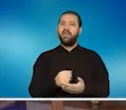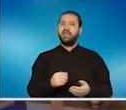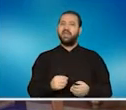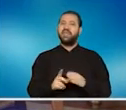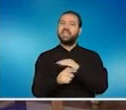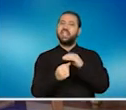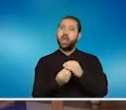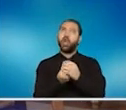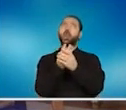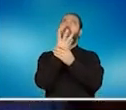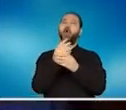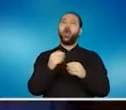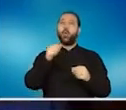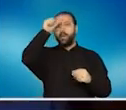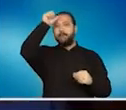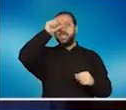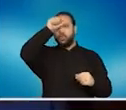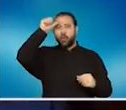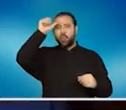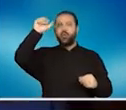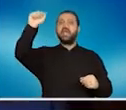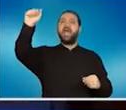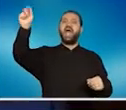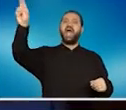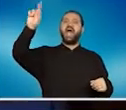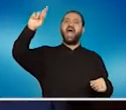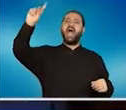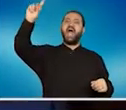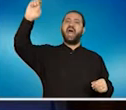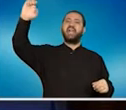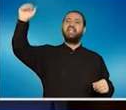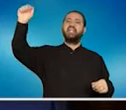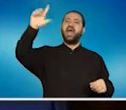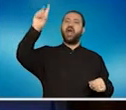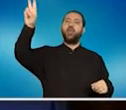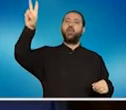întemeieze mitropolia Ardealului la